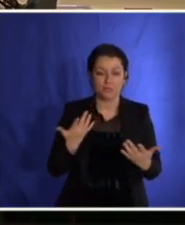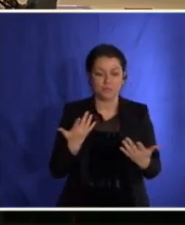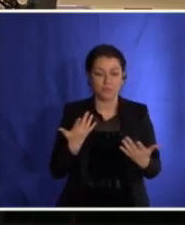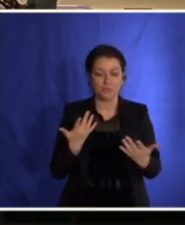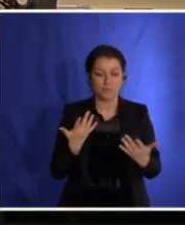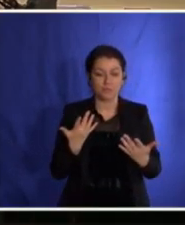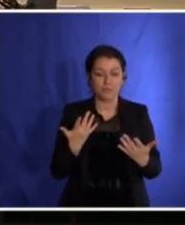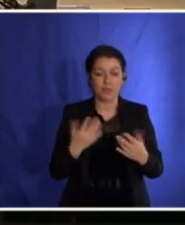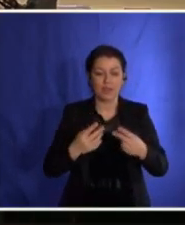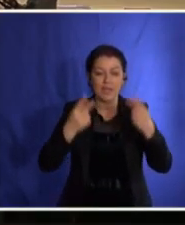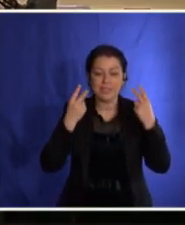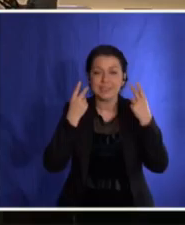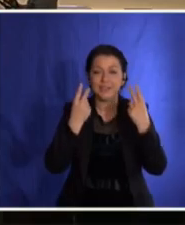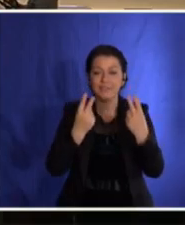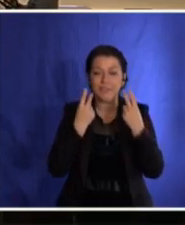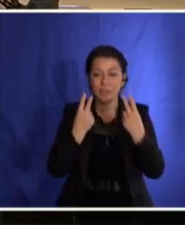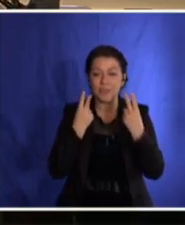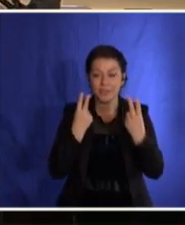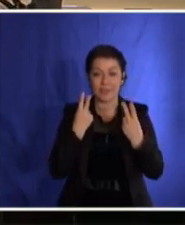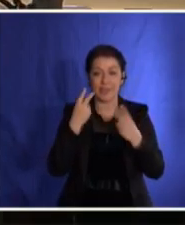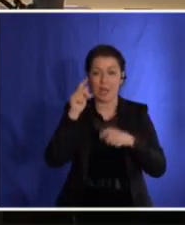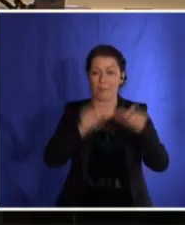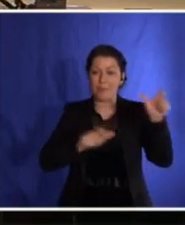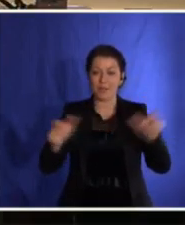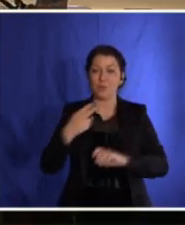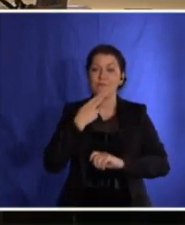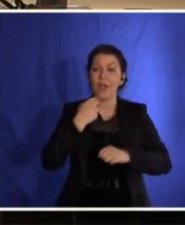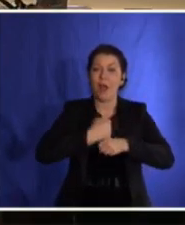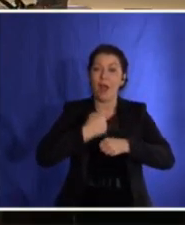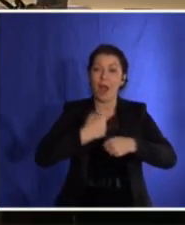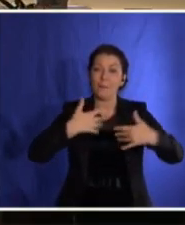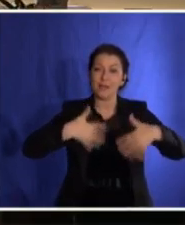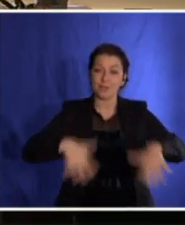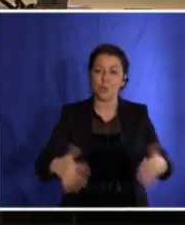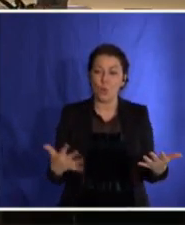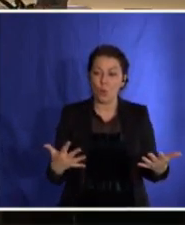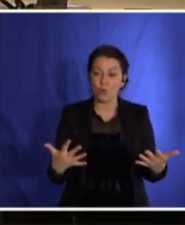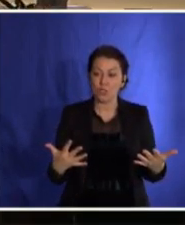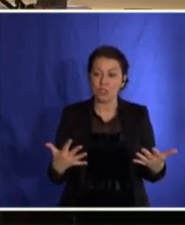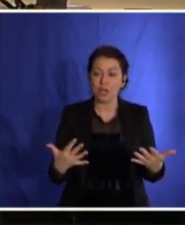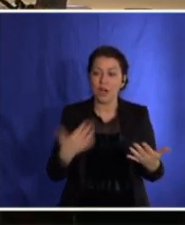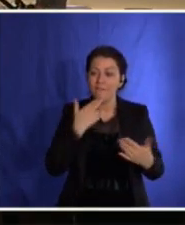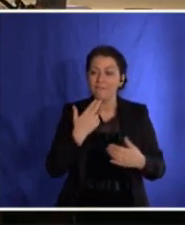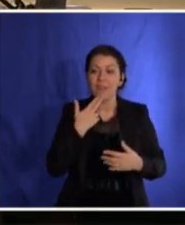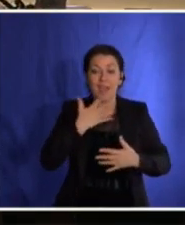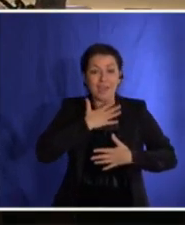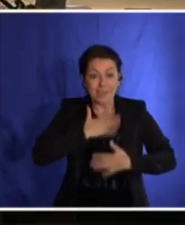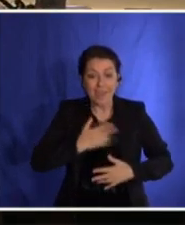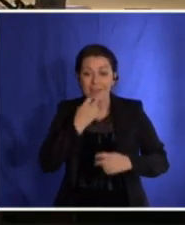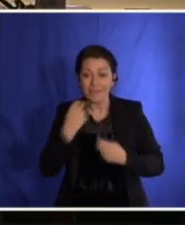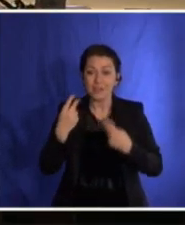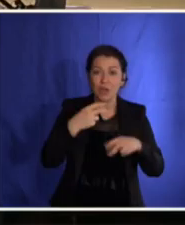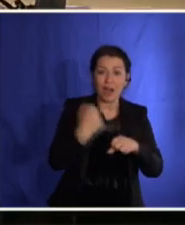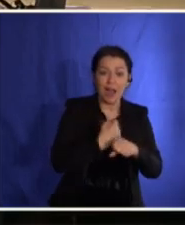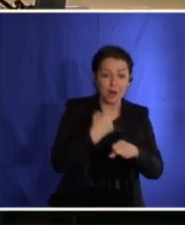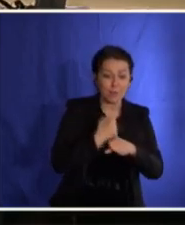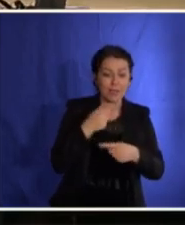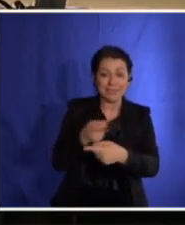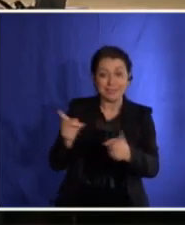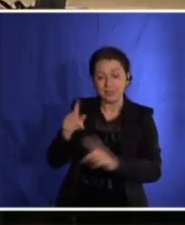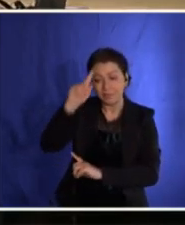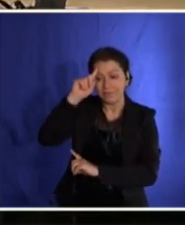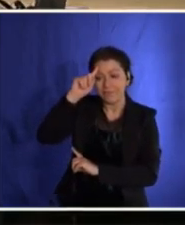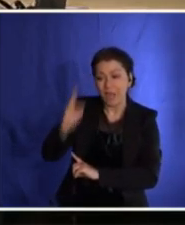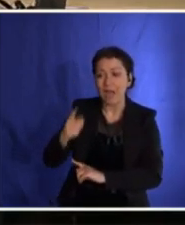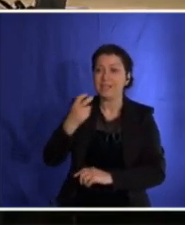sinnstiftend. Die Menschen, die arbeitslos geworden sind, die Hockenstarr waren und die gern arbeiten, die wissen nämlich das, die würden